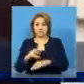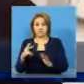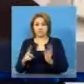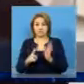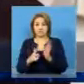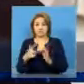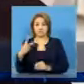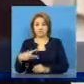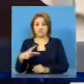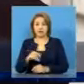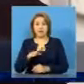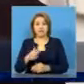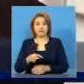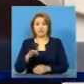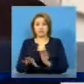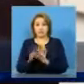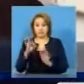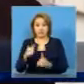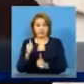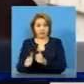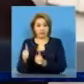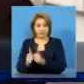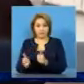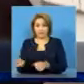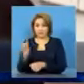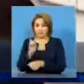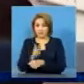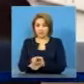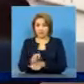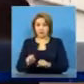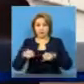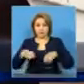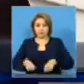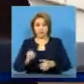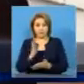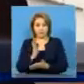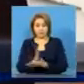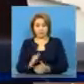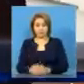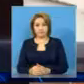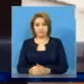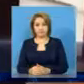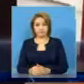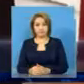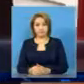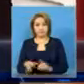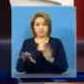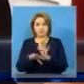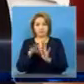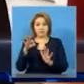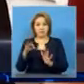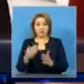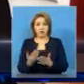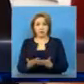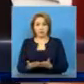дейін дауыстарын әрбір сайлаушы келіп беруге құқылы. Сайлау енді мына жерде